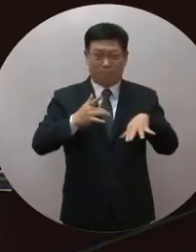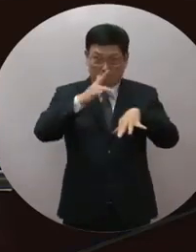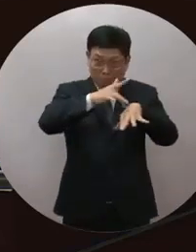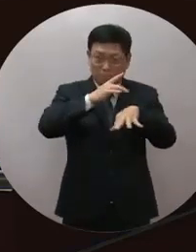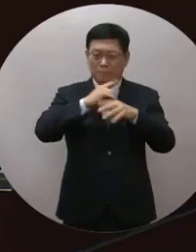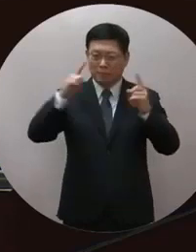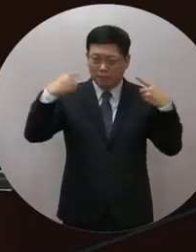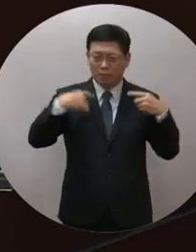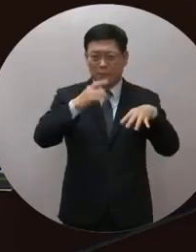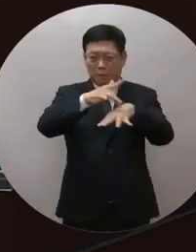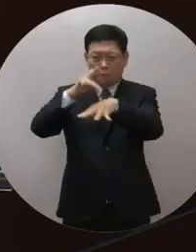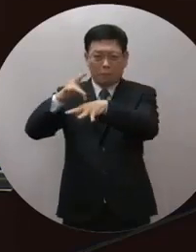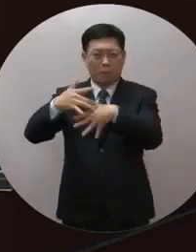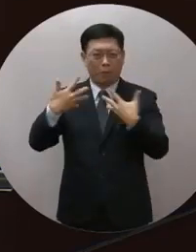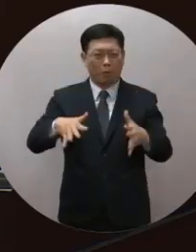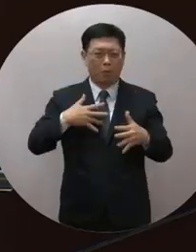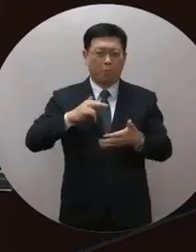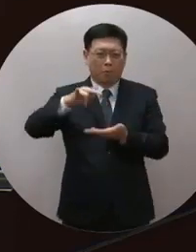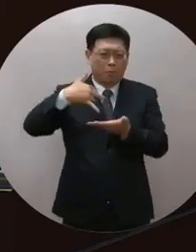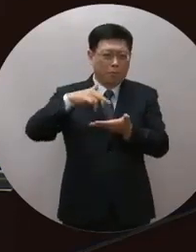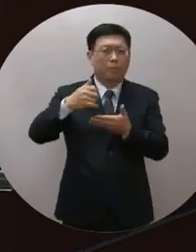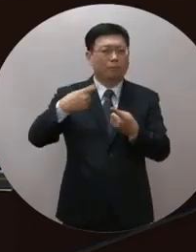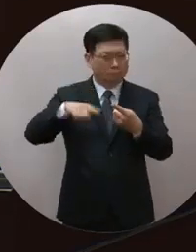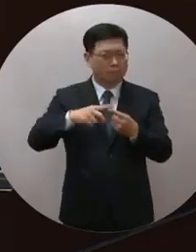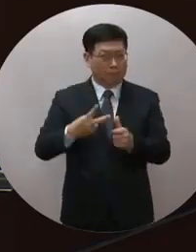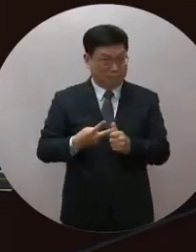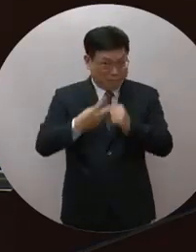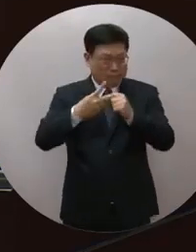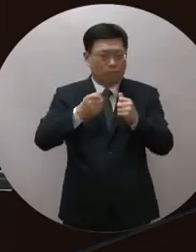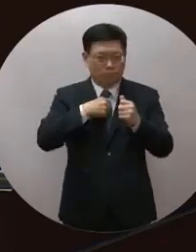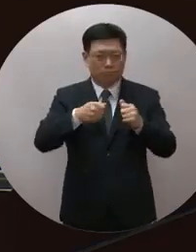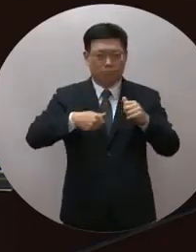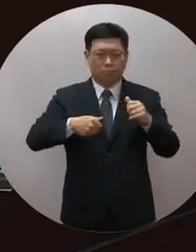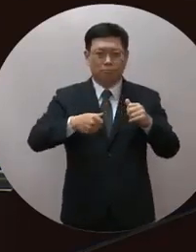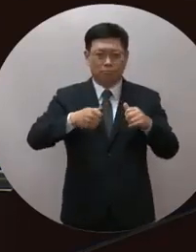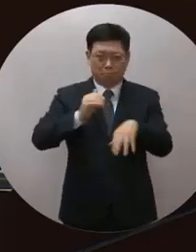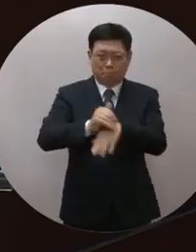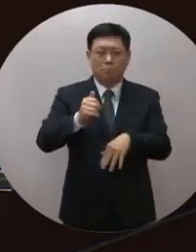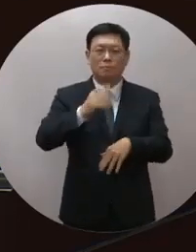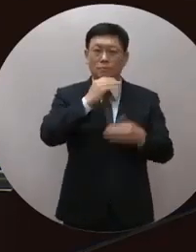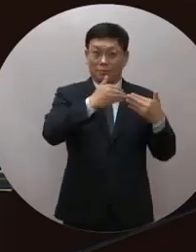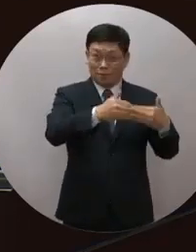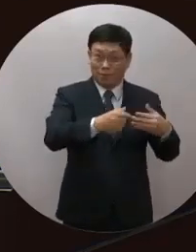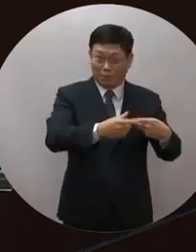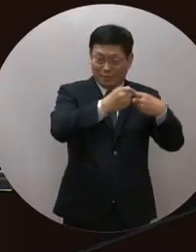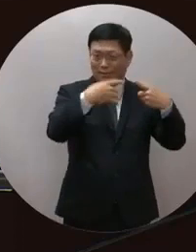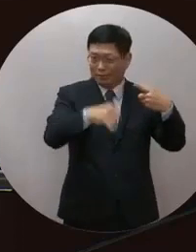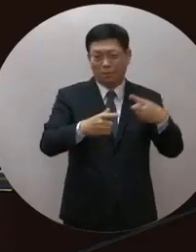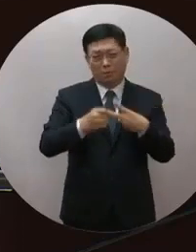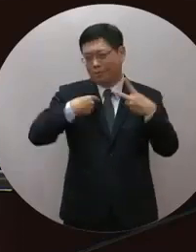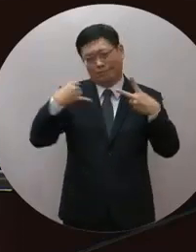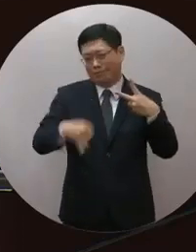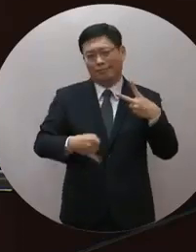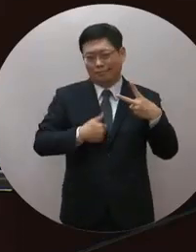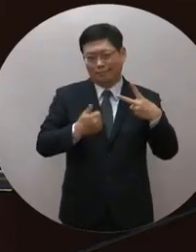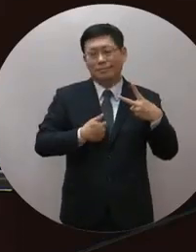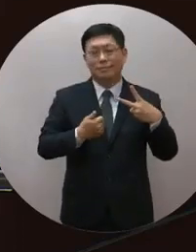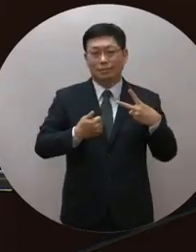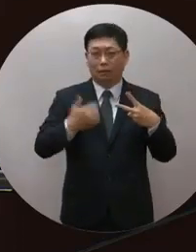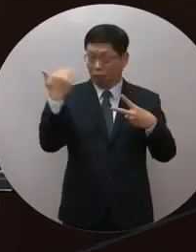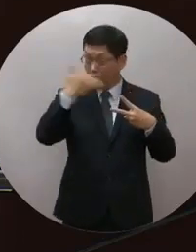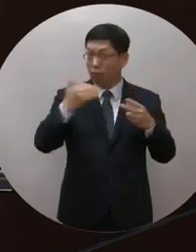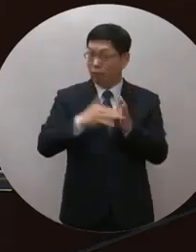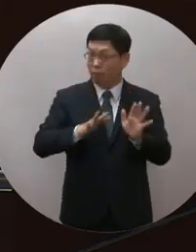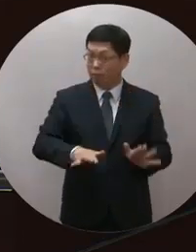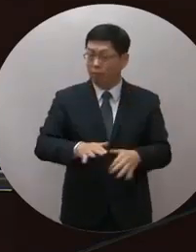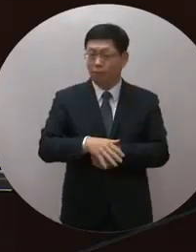来最绵密，应该是全世界第二产的国家，就是中国第一产，我们变第二产。但一